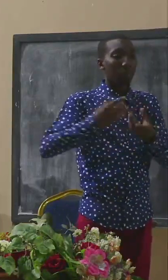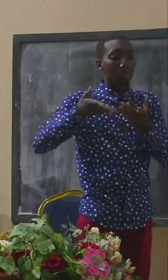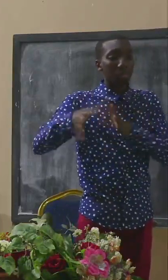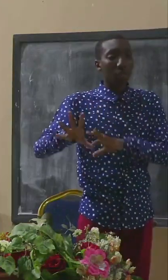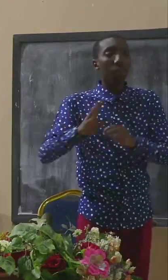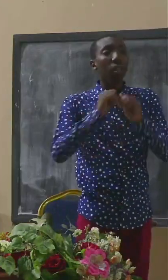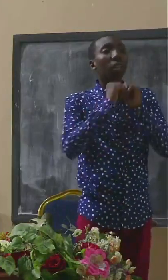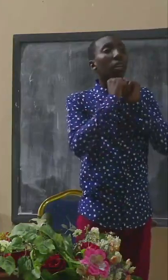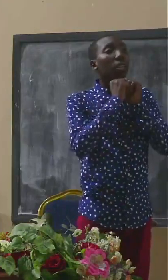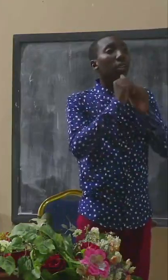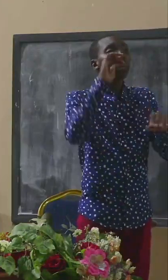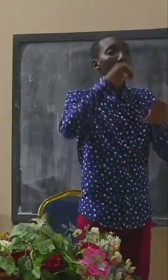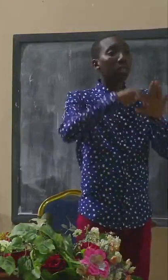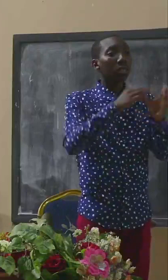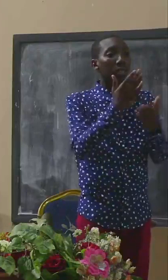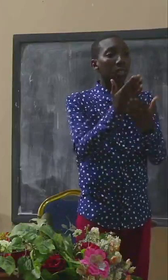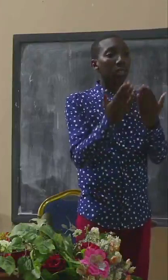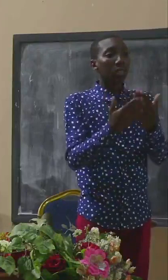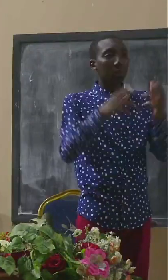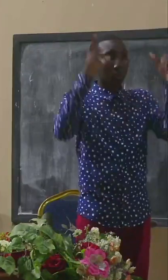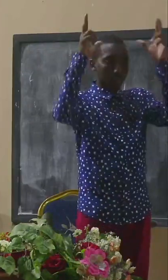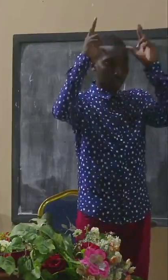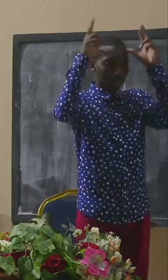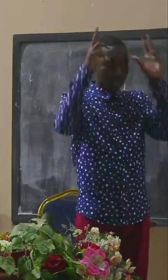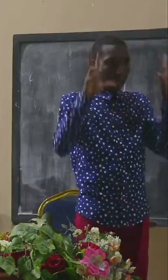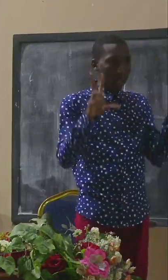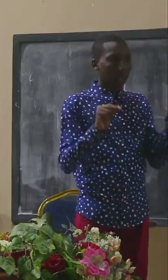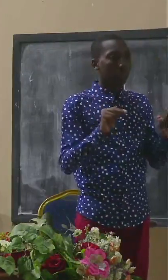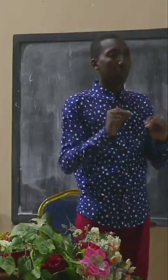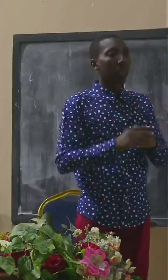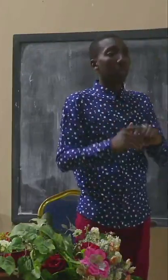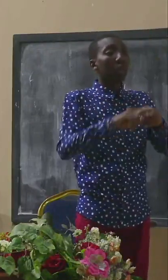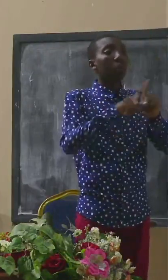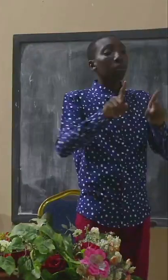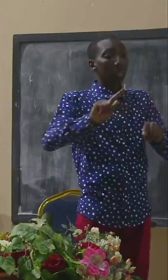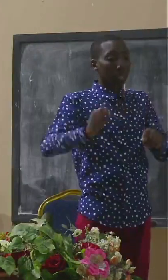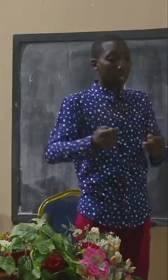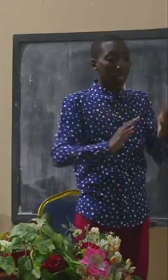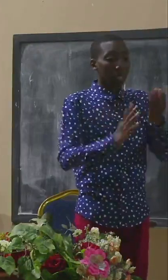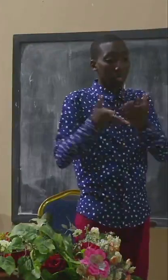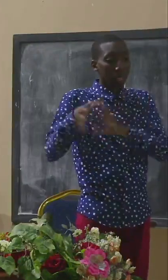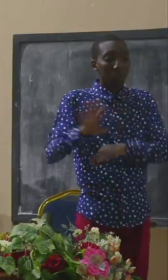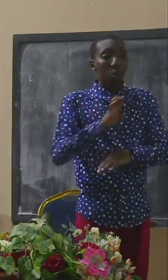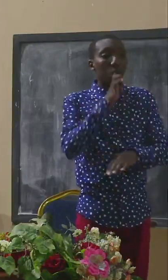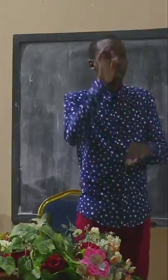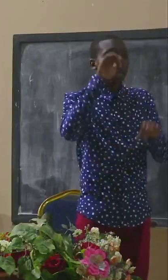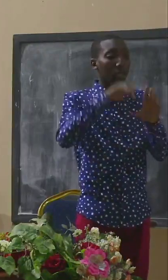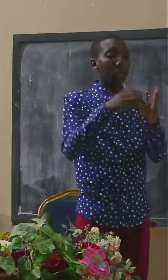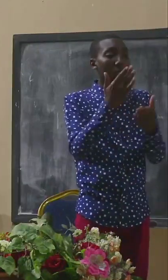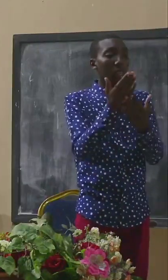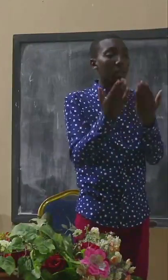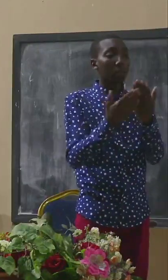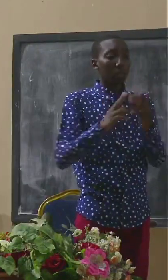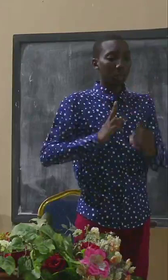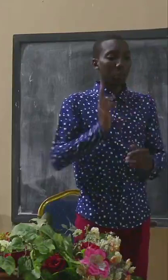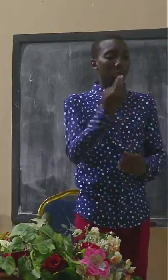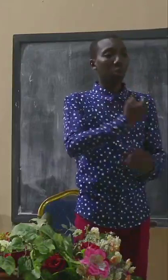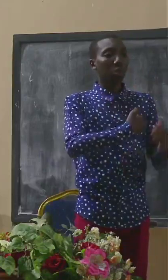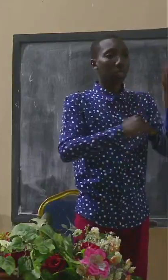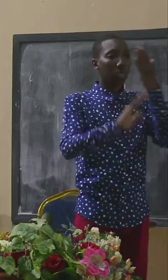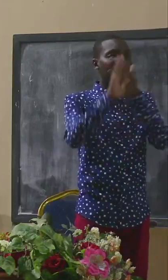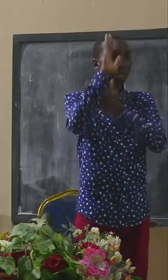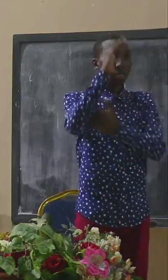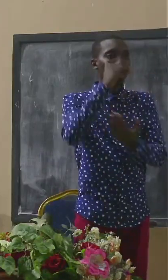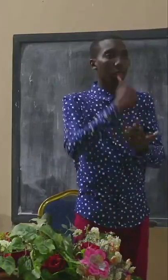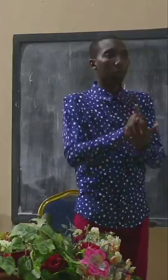Aiko kumikono ya shetani. N'est pas entre les mains de Satan. Iko kumikono ya Mungu wetu. Elle se trouve entre les mains de notre Dieu.